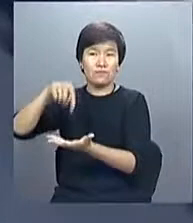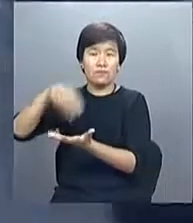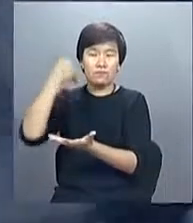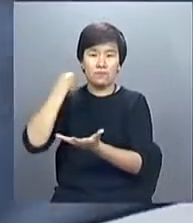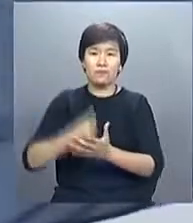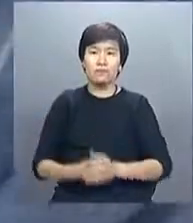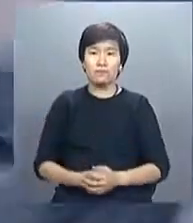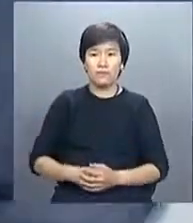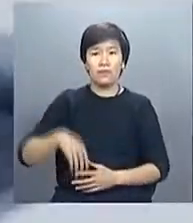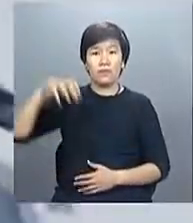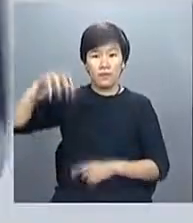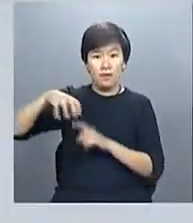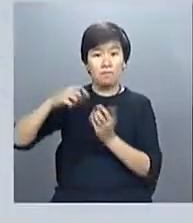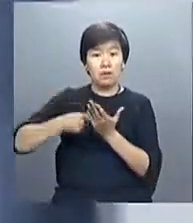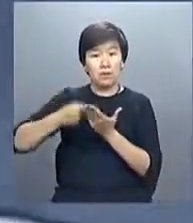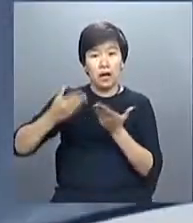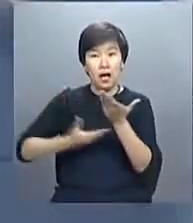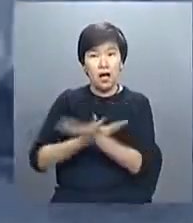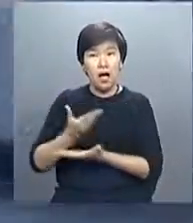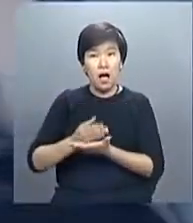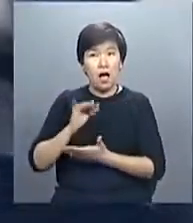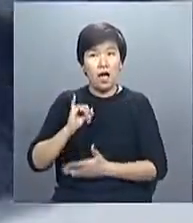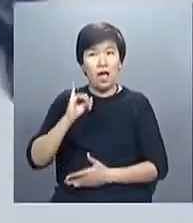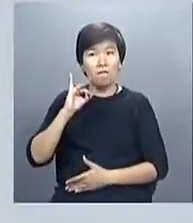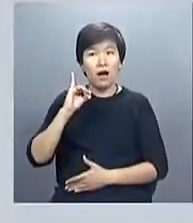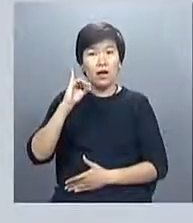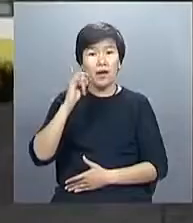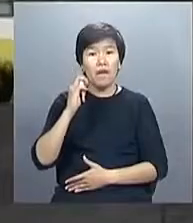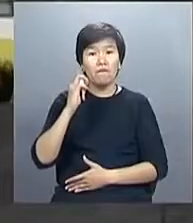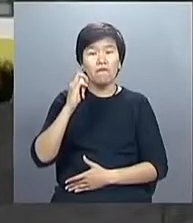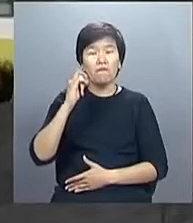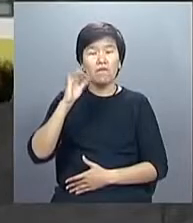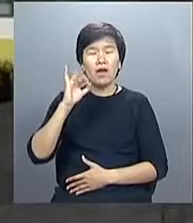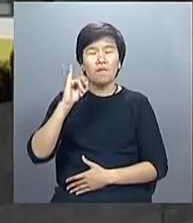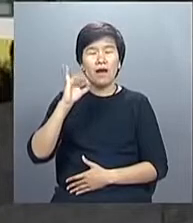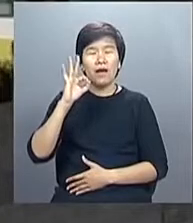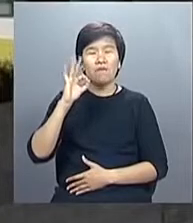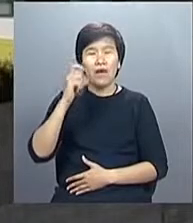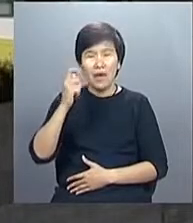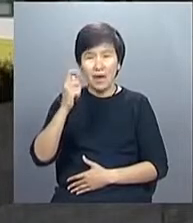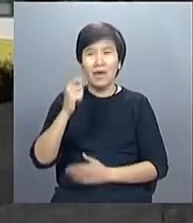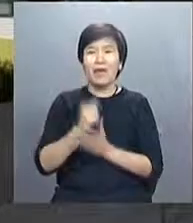ะกรรมการชุดนี้เป็นการปรึกษากันระหว่างฟีฟ่า AFC การกีฬาแห่งประเทศไทยผู้มีส่วนได้เสียทั้ง